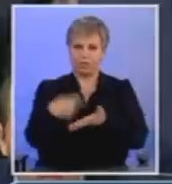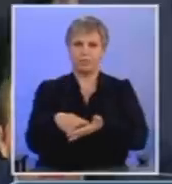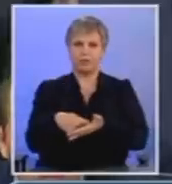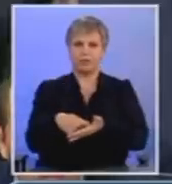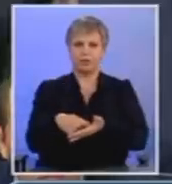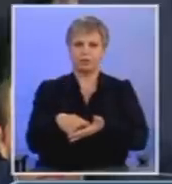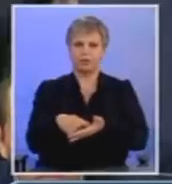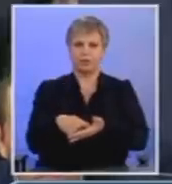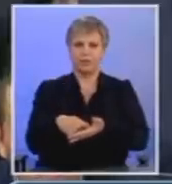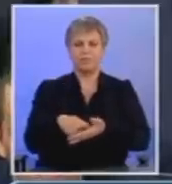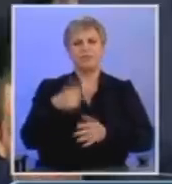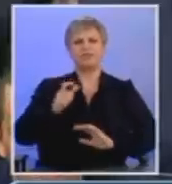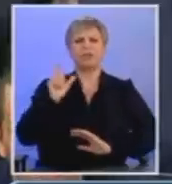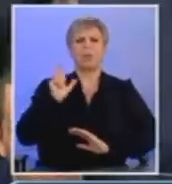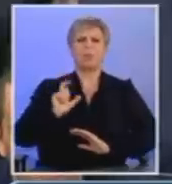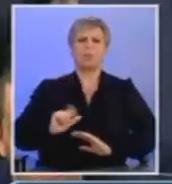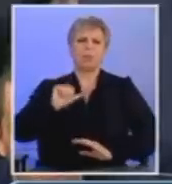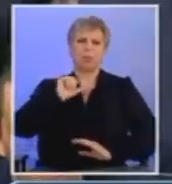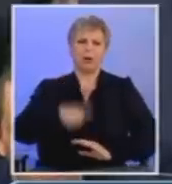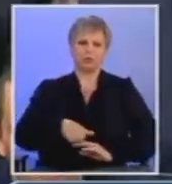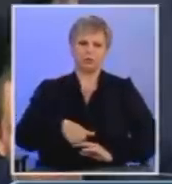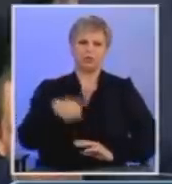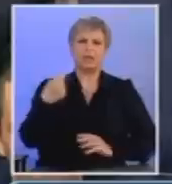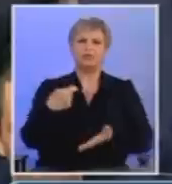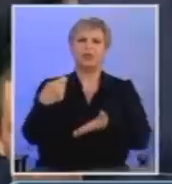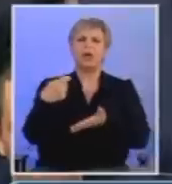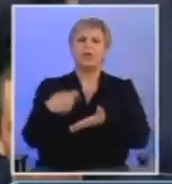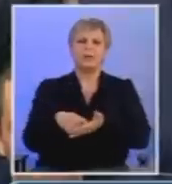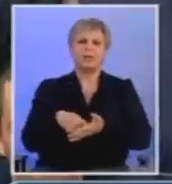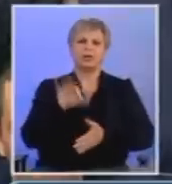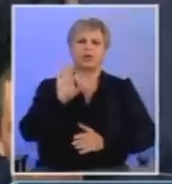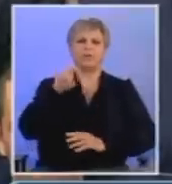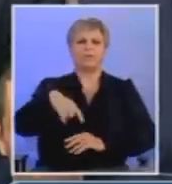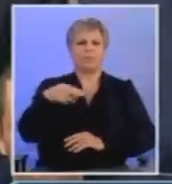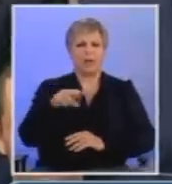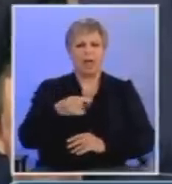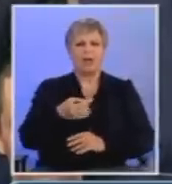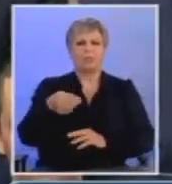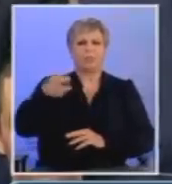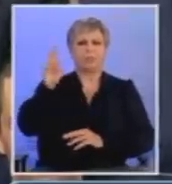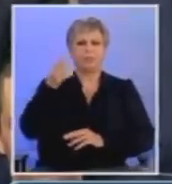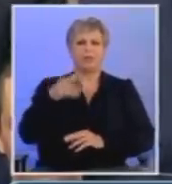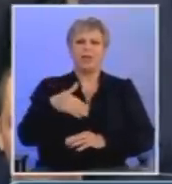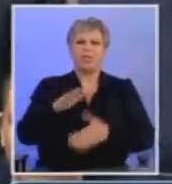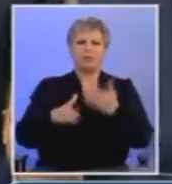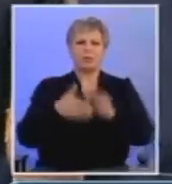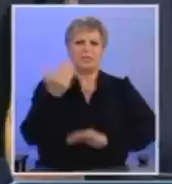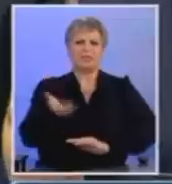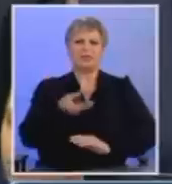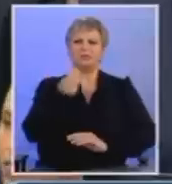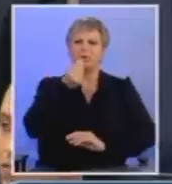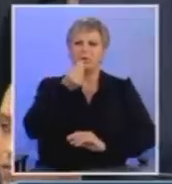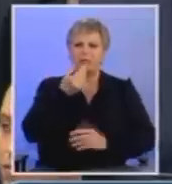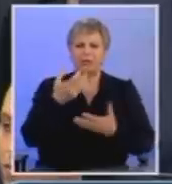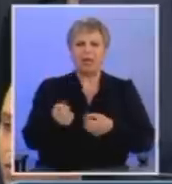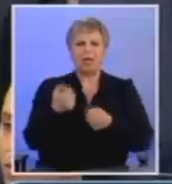σημασία για τον πλούσιο εάν θα πληρώσει μεγαλύτερο ΦΠΑ αγοράζοντας τα βασικά είδη διατροφής. Έχει